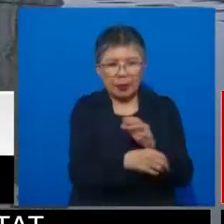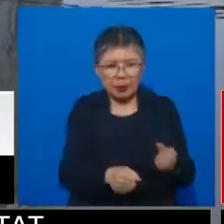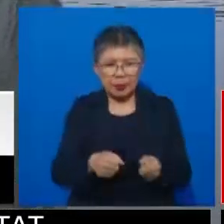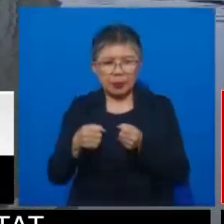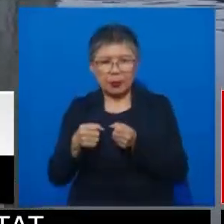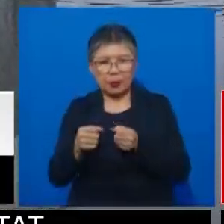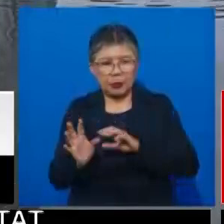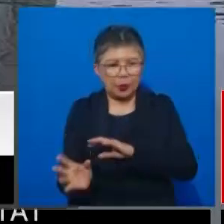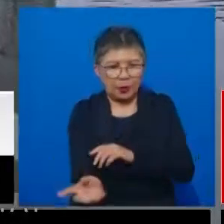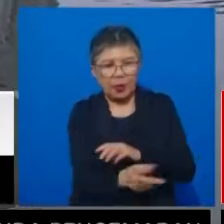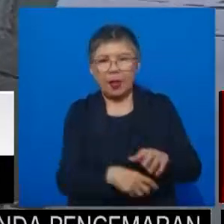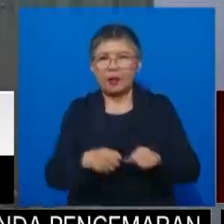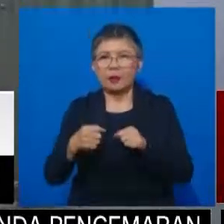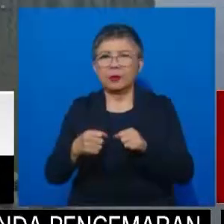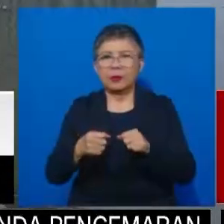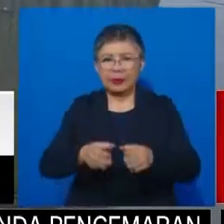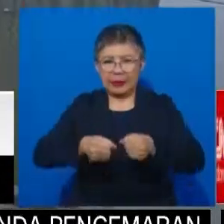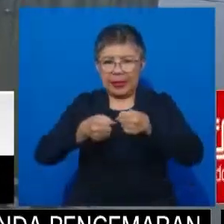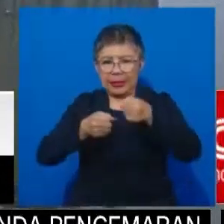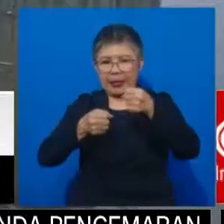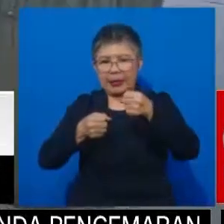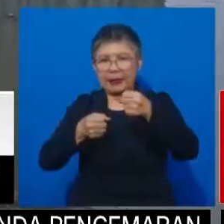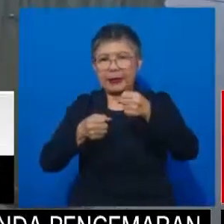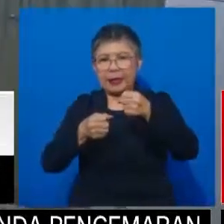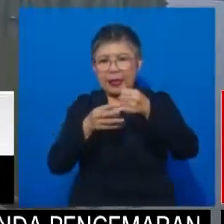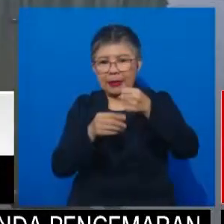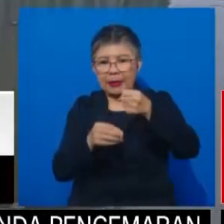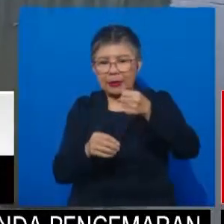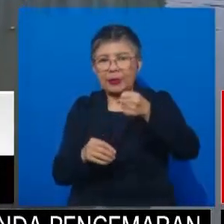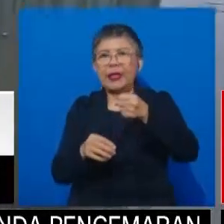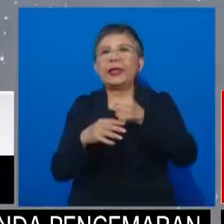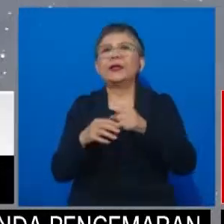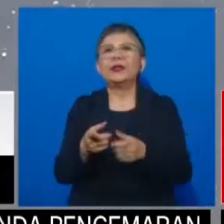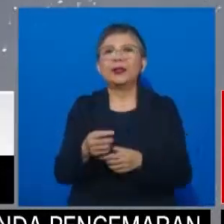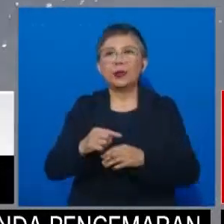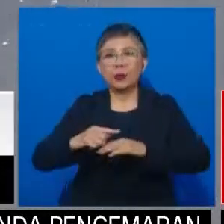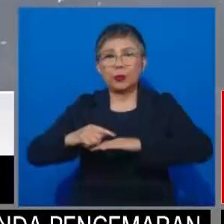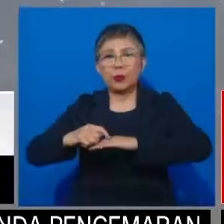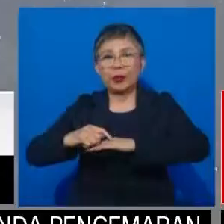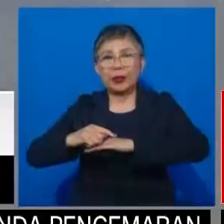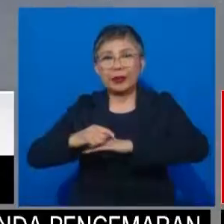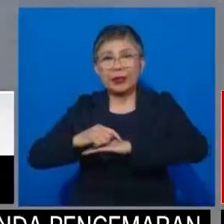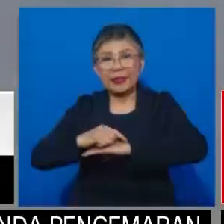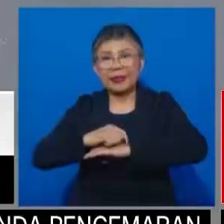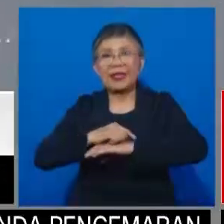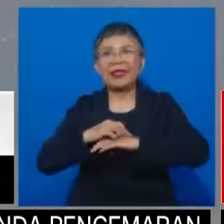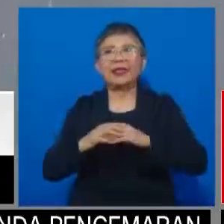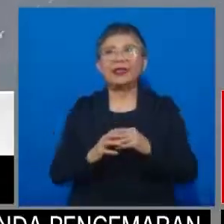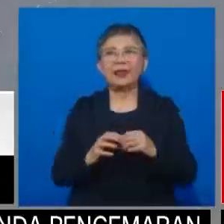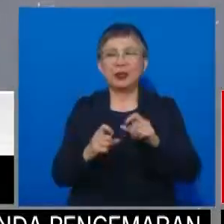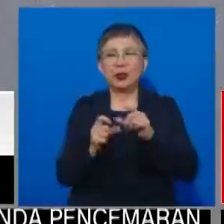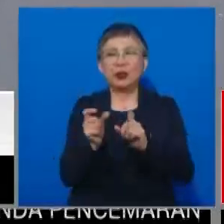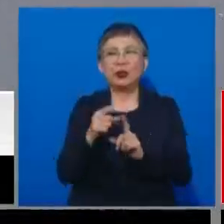masuk ke dalam air, endapan diangkat ke atas. Endapan pekat inilah yang dicari Udin karena ada cacing sutra di